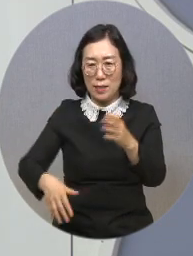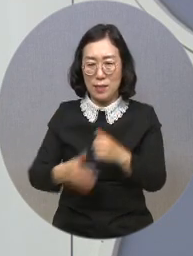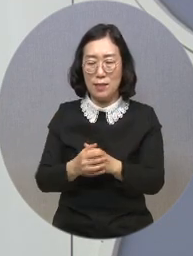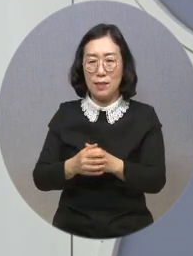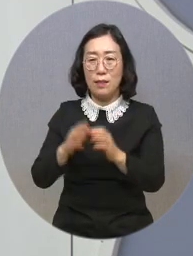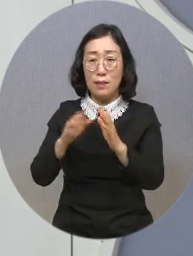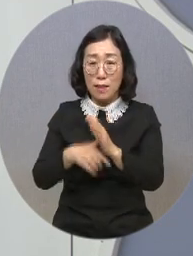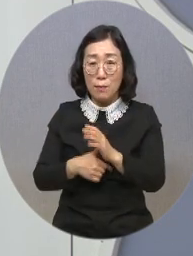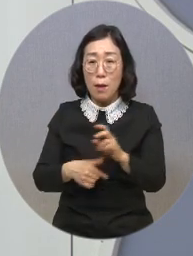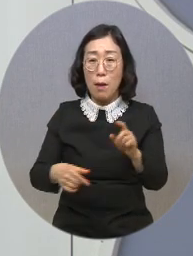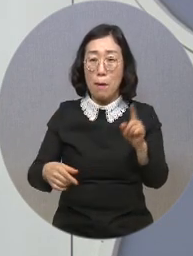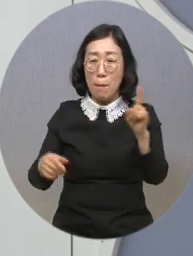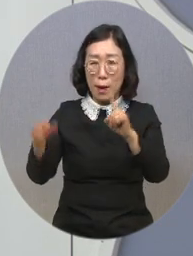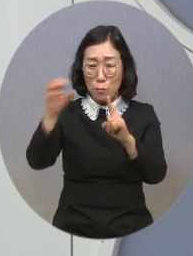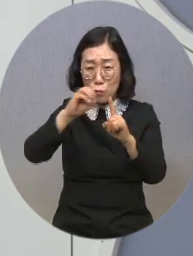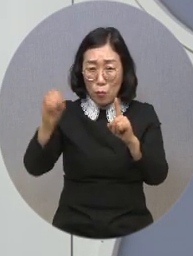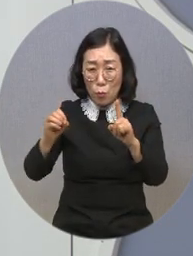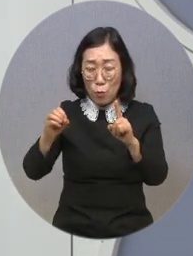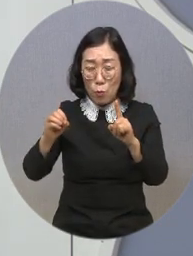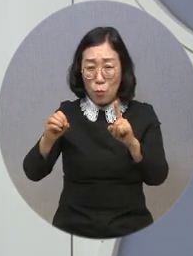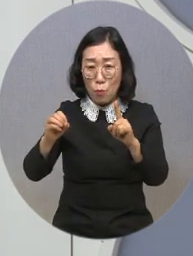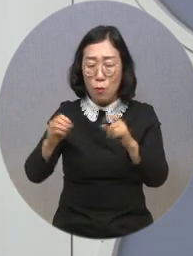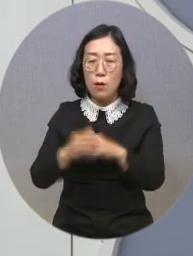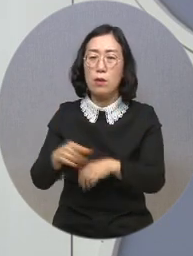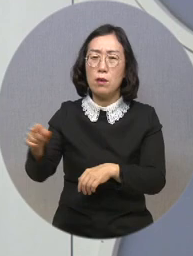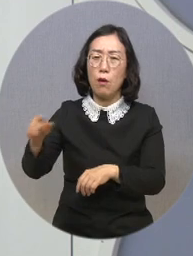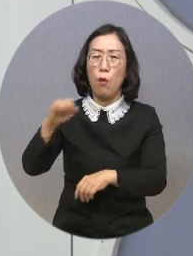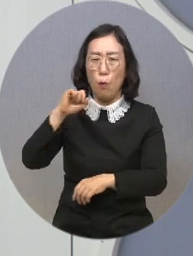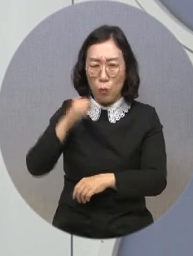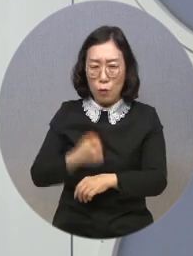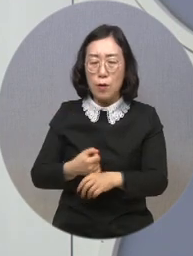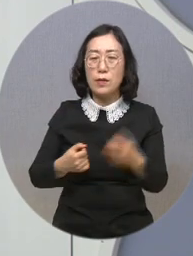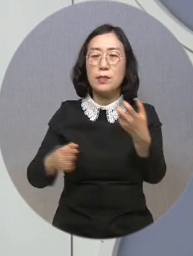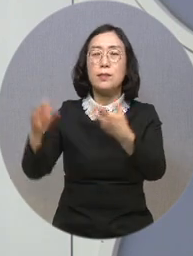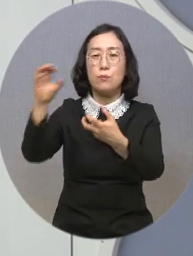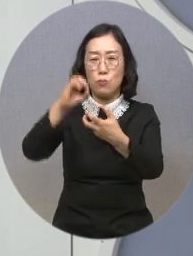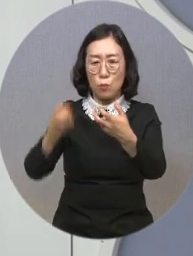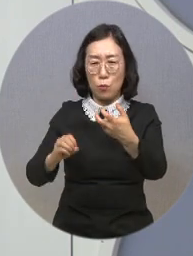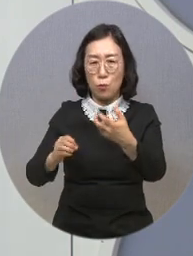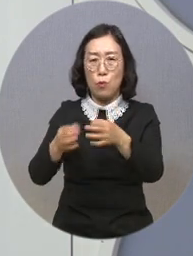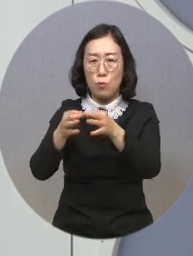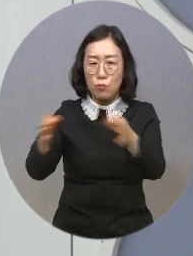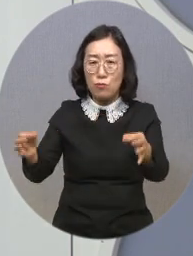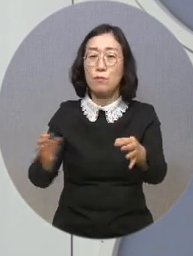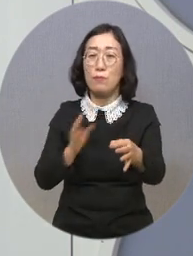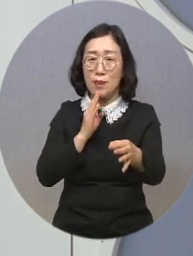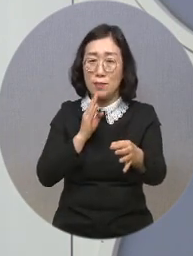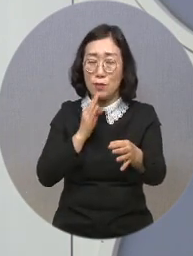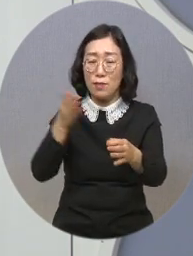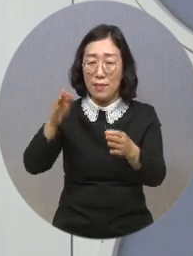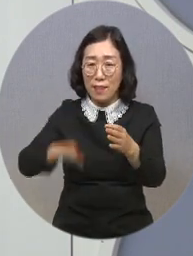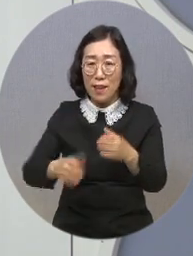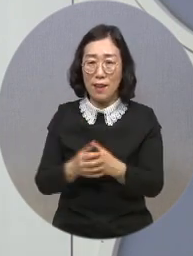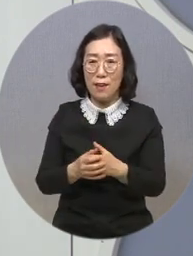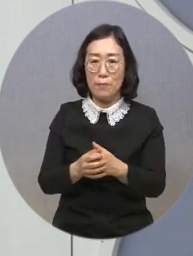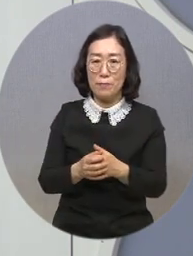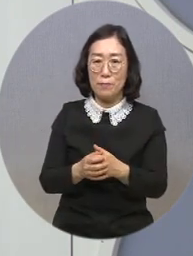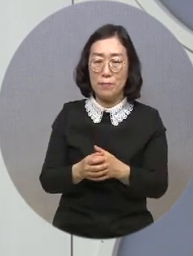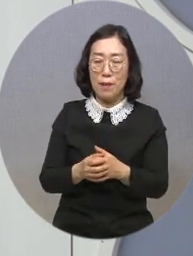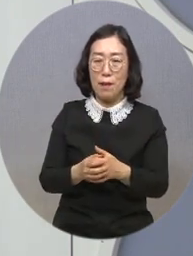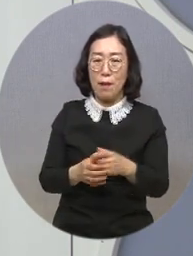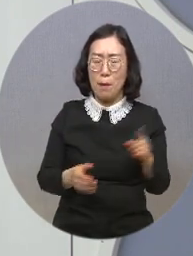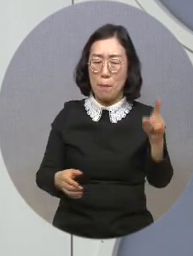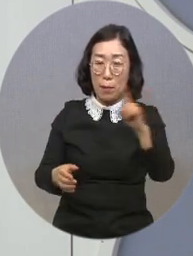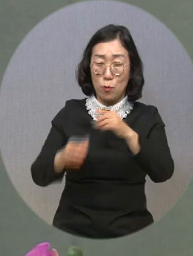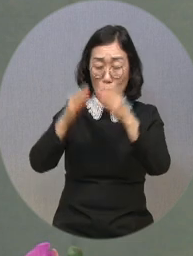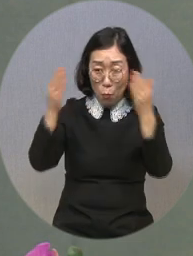그때도 100% 다 주자는 게 사실은 틀린 얘기예요. 70%만 주는 게 맞는 거거든요. 근데 그때 이제 정략적으로 100% 다